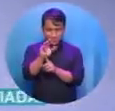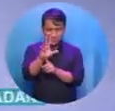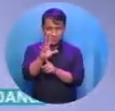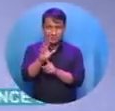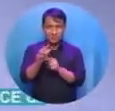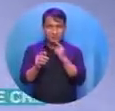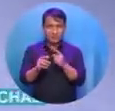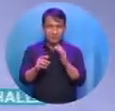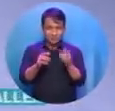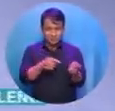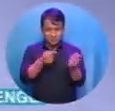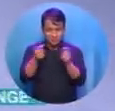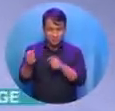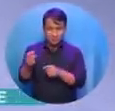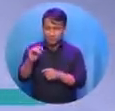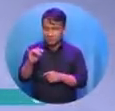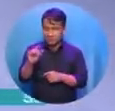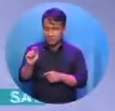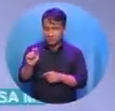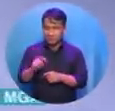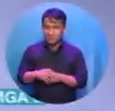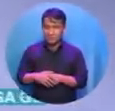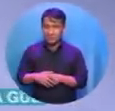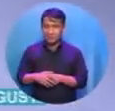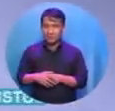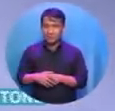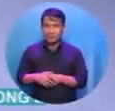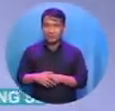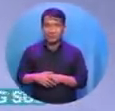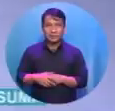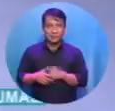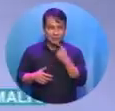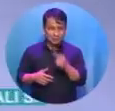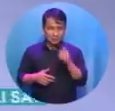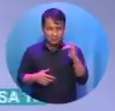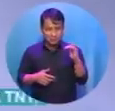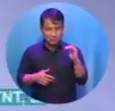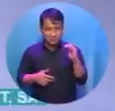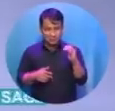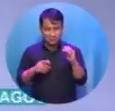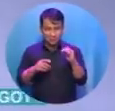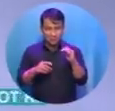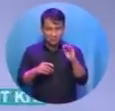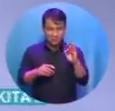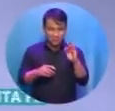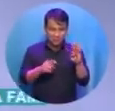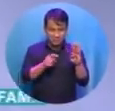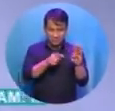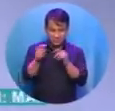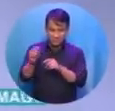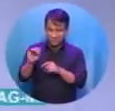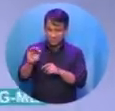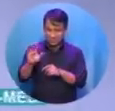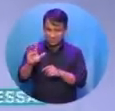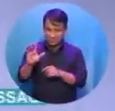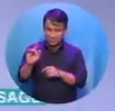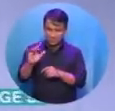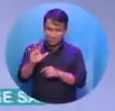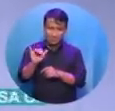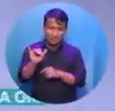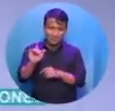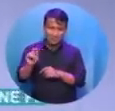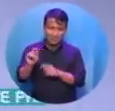naman. Lumipat sila sa white. Okay. Kasi yung mga nasa white lumipat sa FB. So Whitey, huwag kayong lumipat. Diyan lang kayo